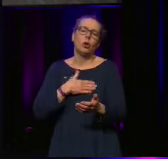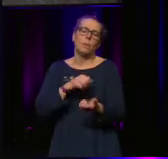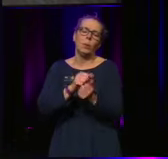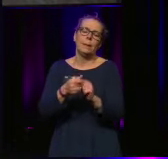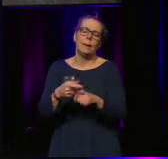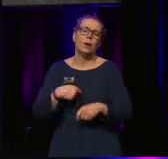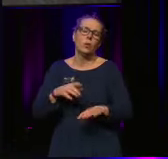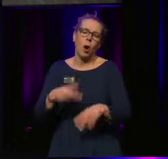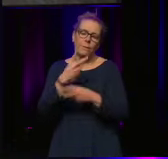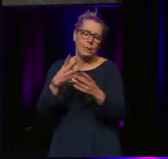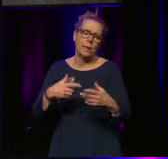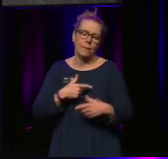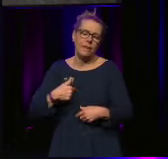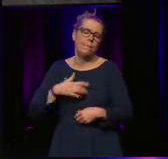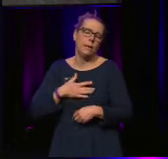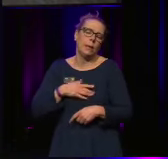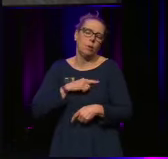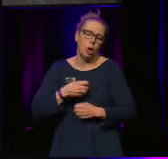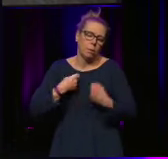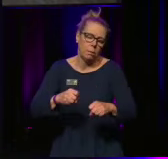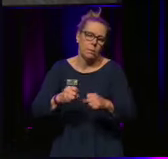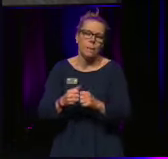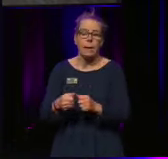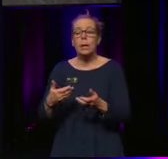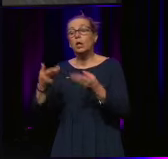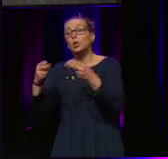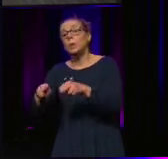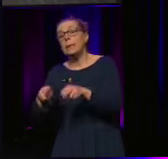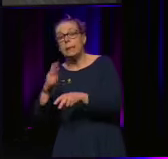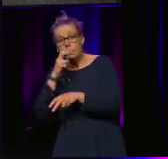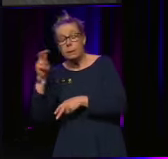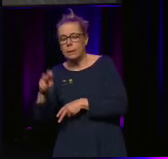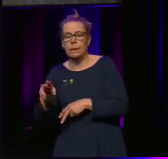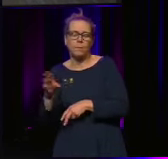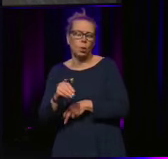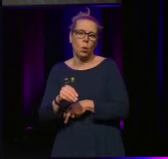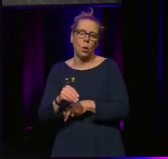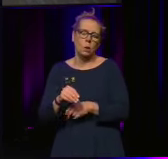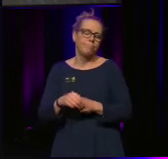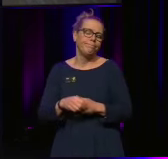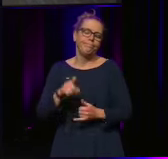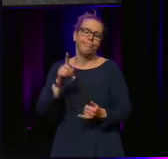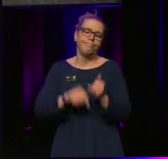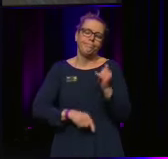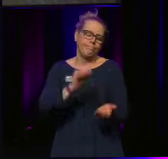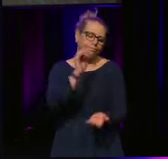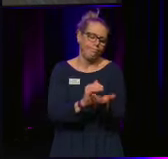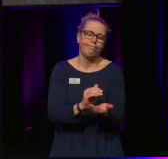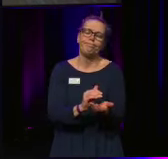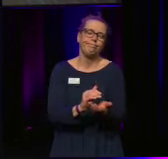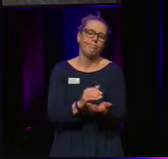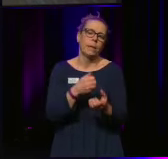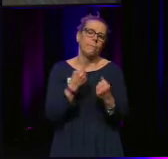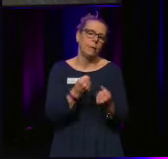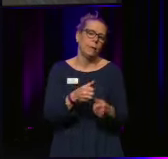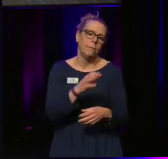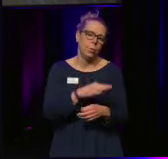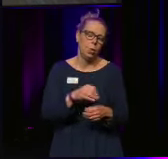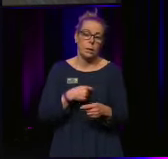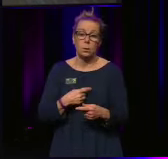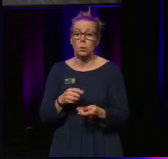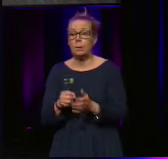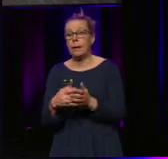på något sätt. Men från en juridisk synpunkt var det den i särklass minst viktiga frågan som den här utredningen skulle syssla med, och därför är det lite irriterande